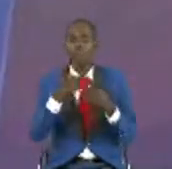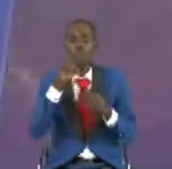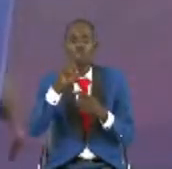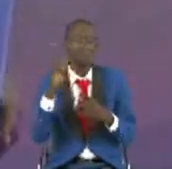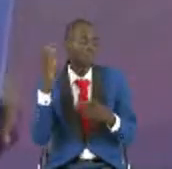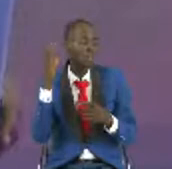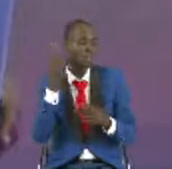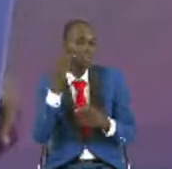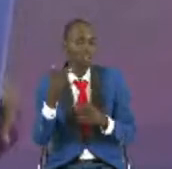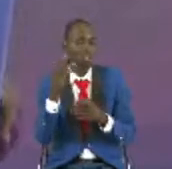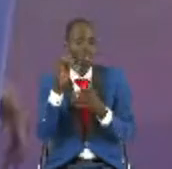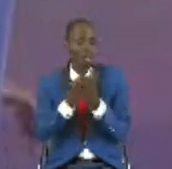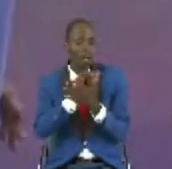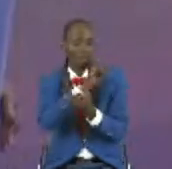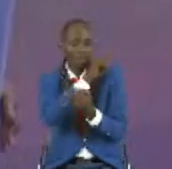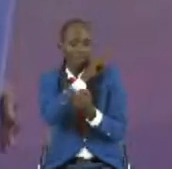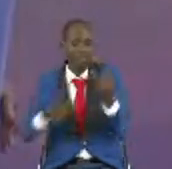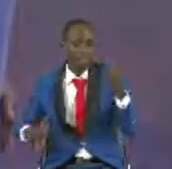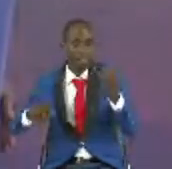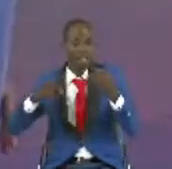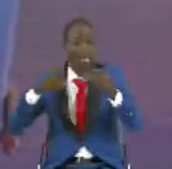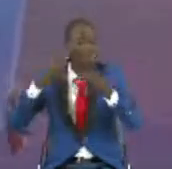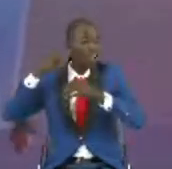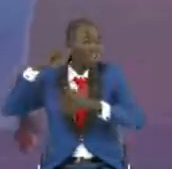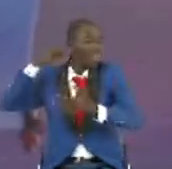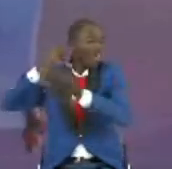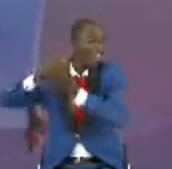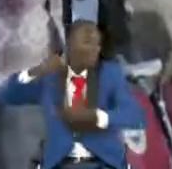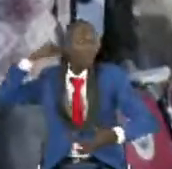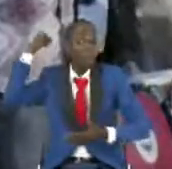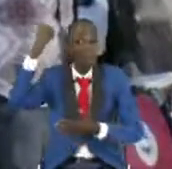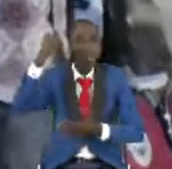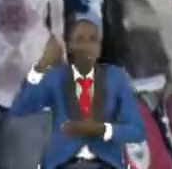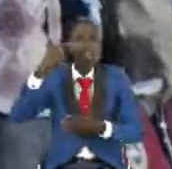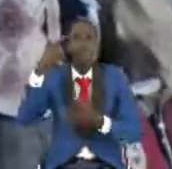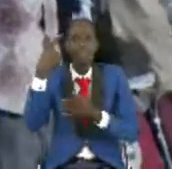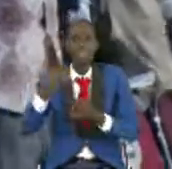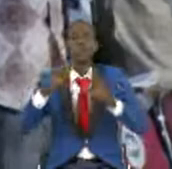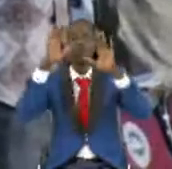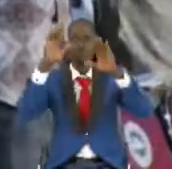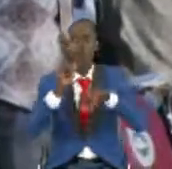entendras le dernier Amen, examine-toi. Ton miracle sera là.